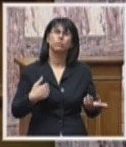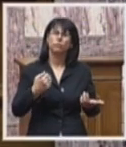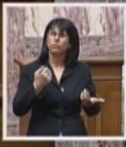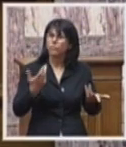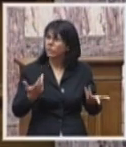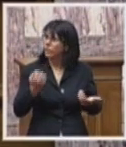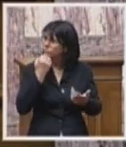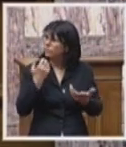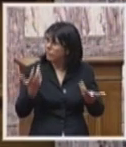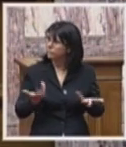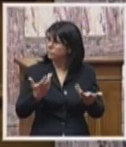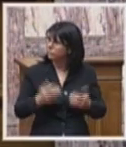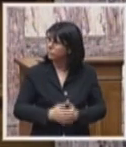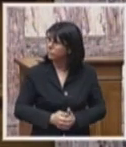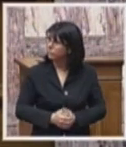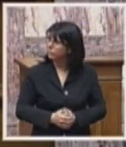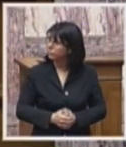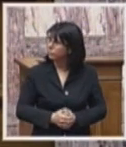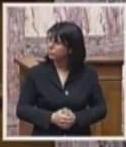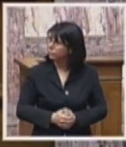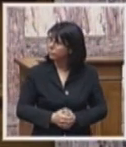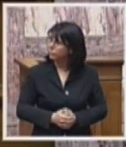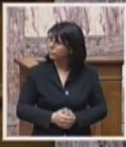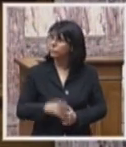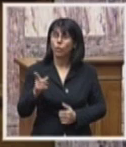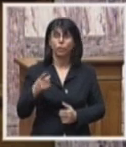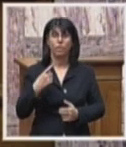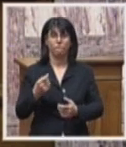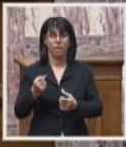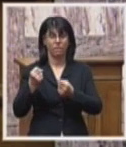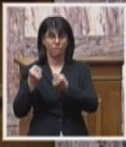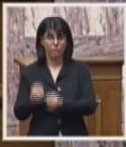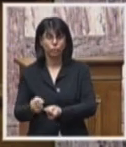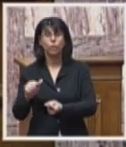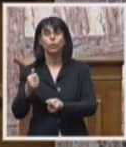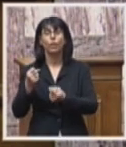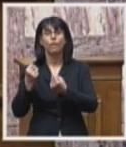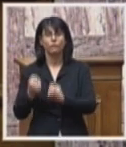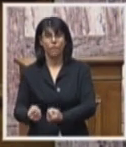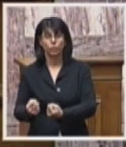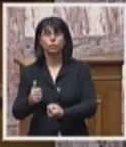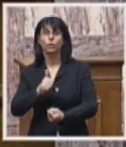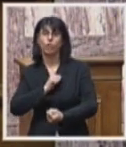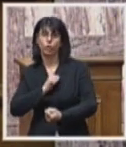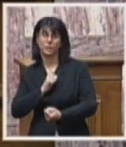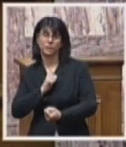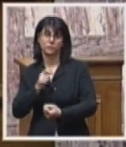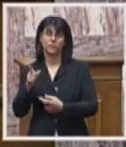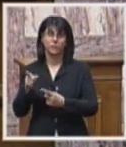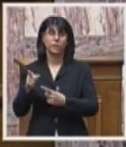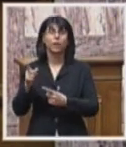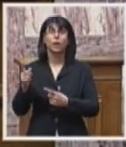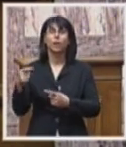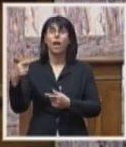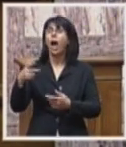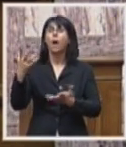απόφαση Ντοβίλ, που έλεγε βάλτε βάρος, πρώτο βάρος στους ιδιώτες επιστωτές, αυτοί θα πληρώσουν